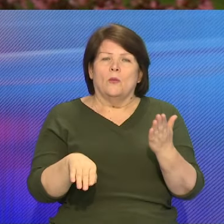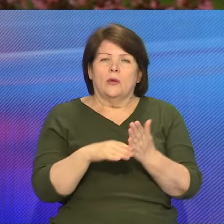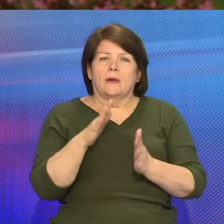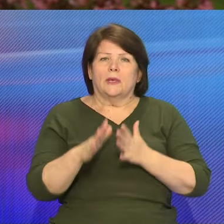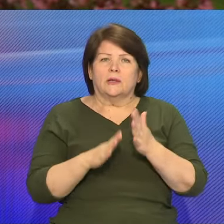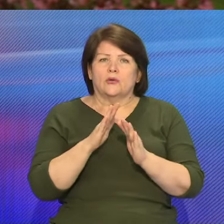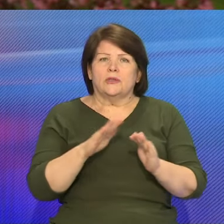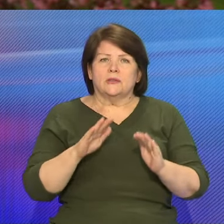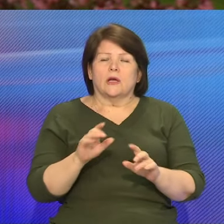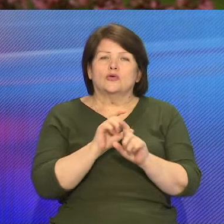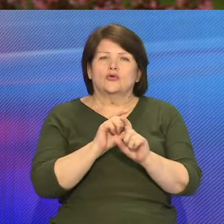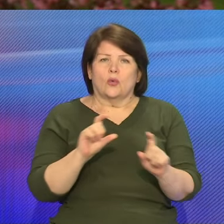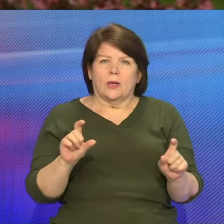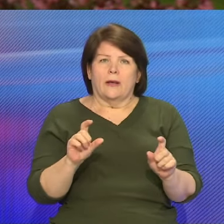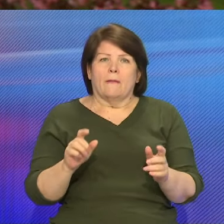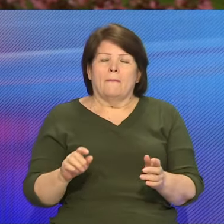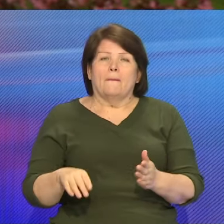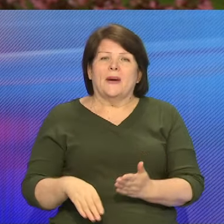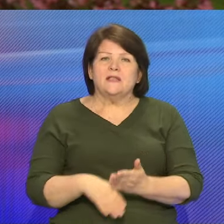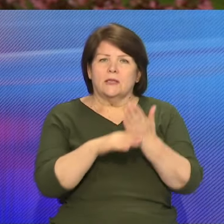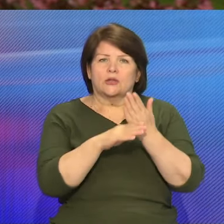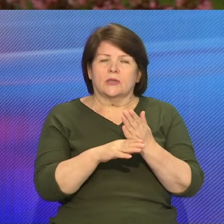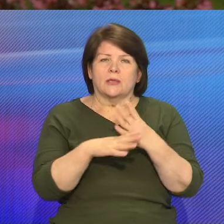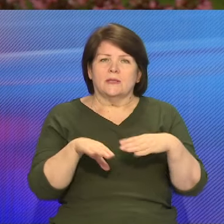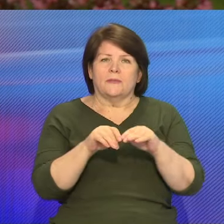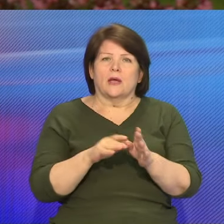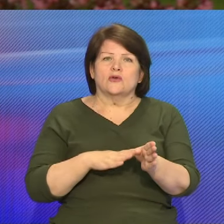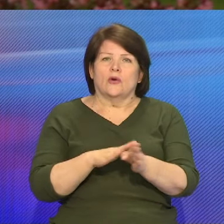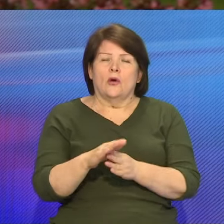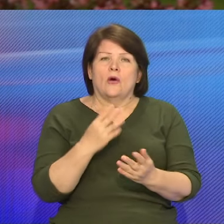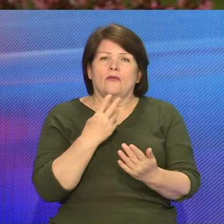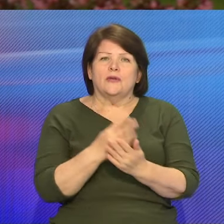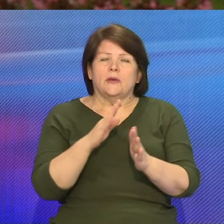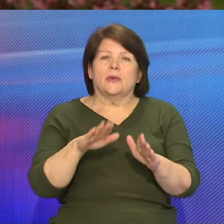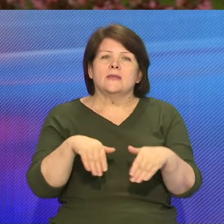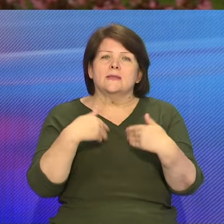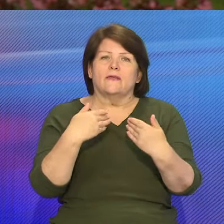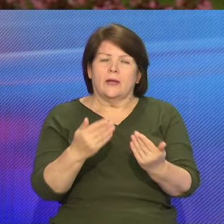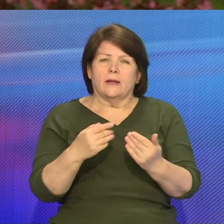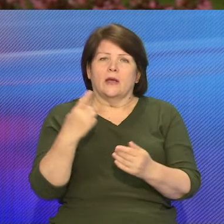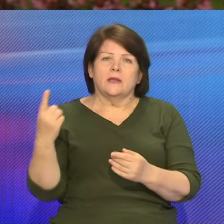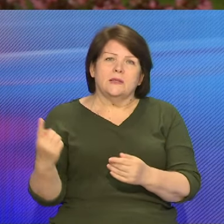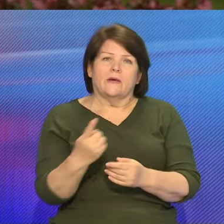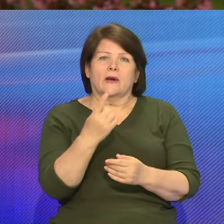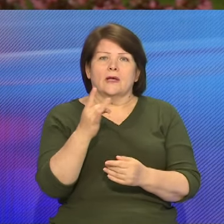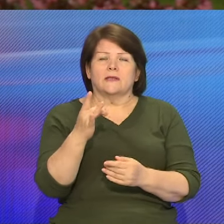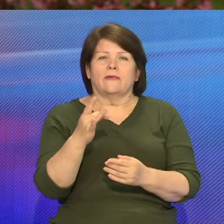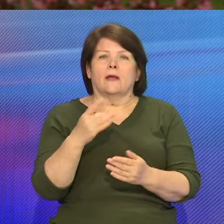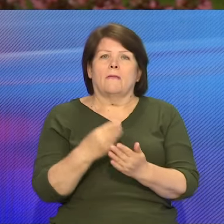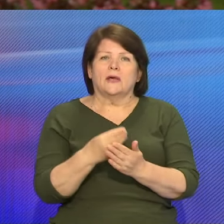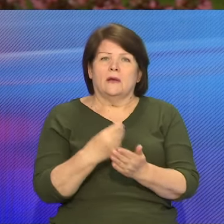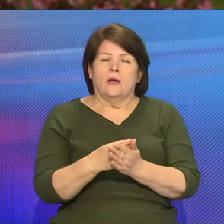к школе. Поддержка семей осуществляется в виде предоставления единовременной материальной